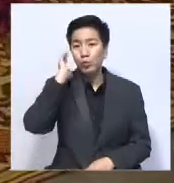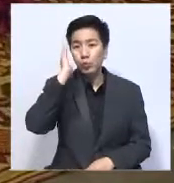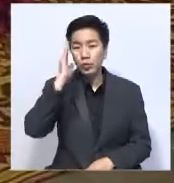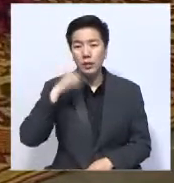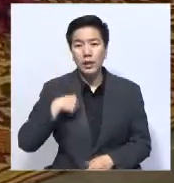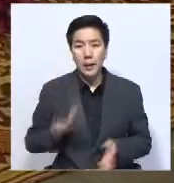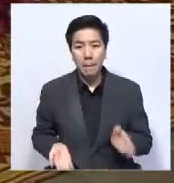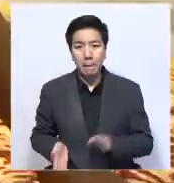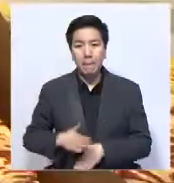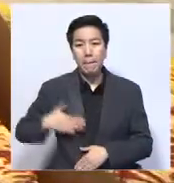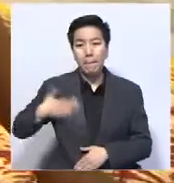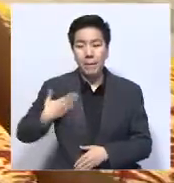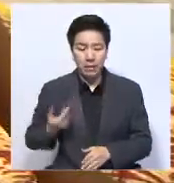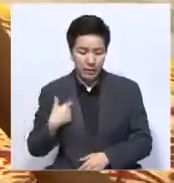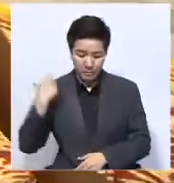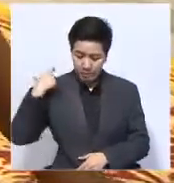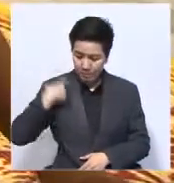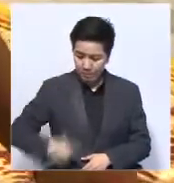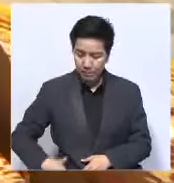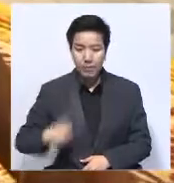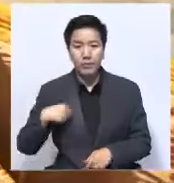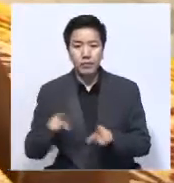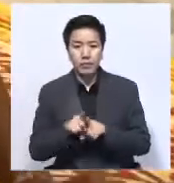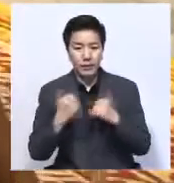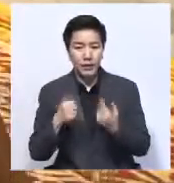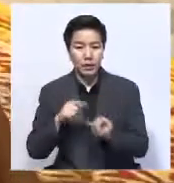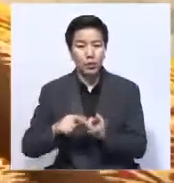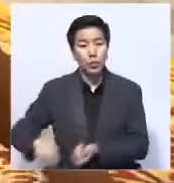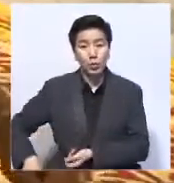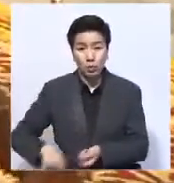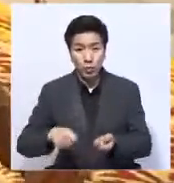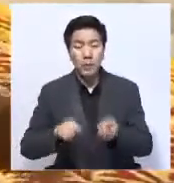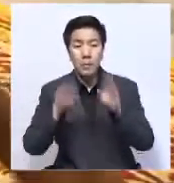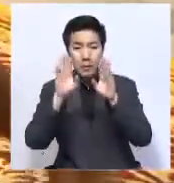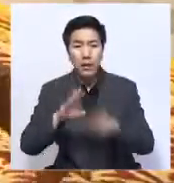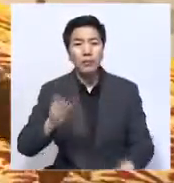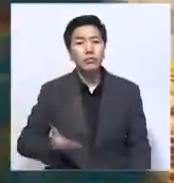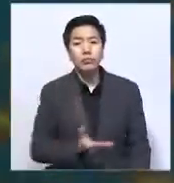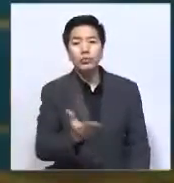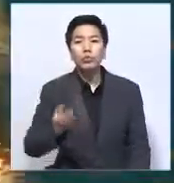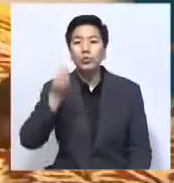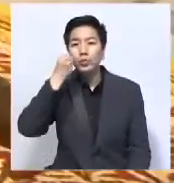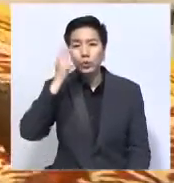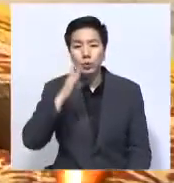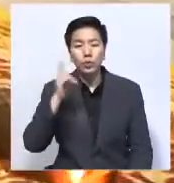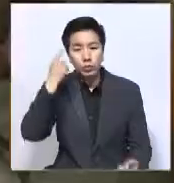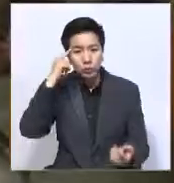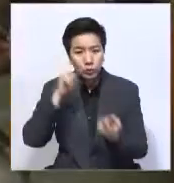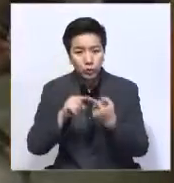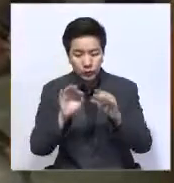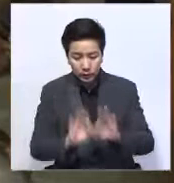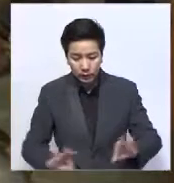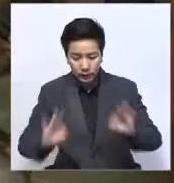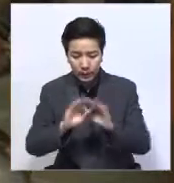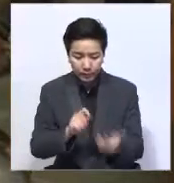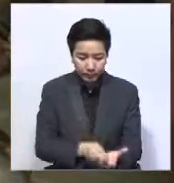จะนุ่งผ้าสโลงมีผ้าสบายผ้าไหลเช่นเดียวกันแล้วก็สำหรับงานสงกรานต์ก็เป็นประเพณีที่ทุกคนนะครับให้ความสำคัญร่วมกันตัก